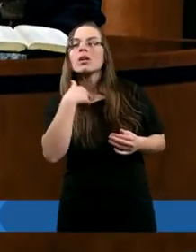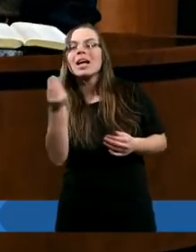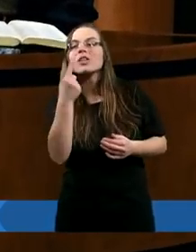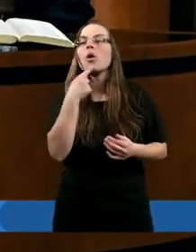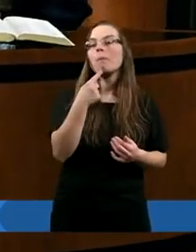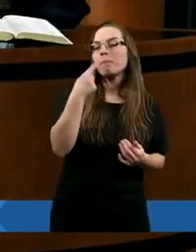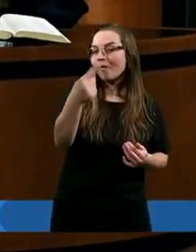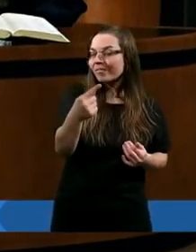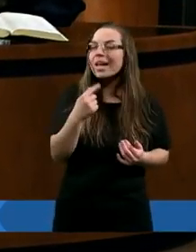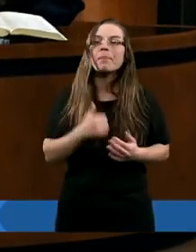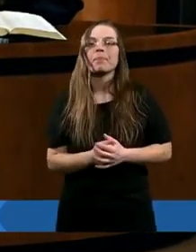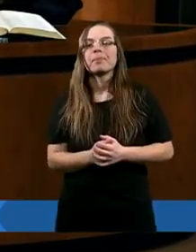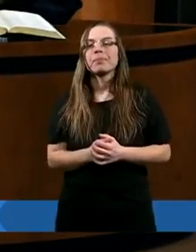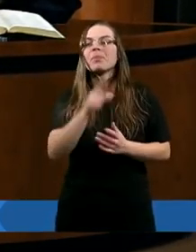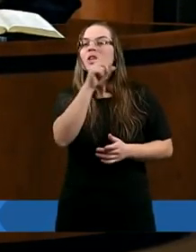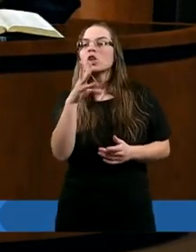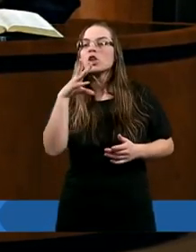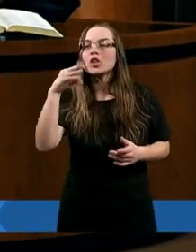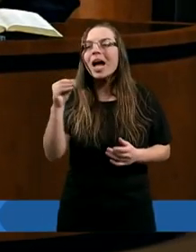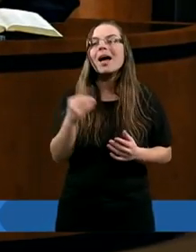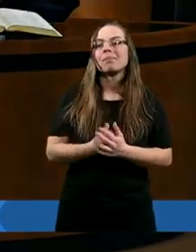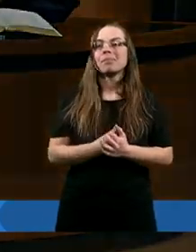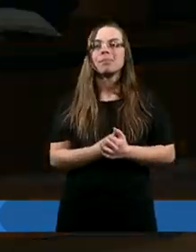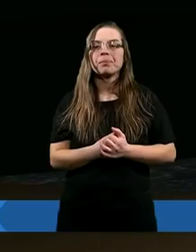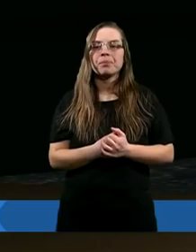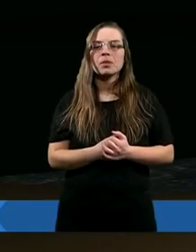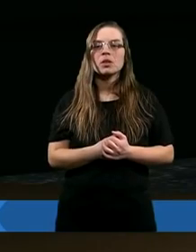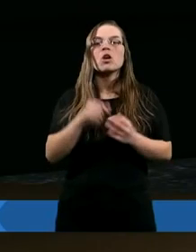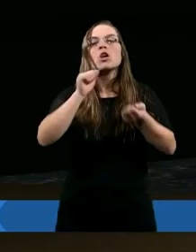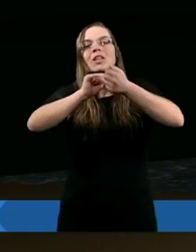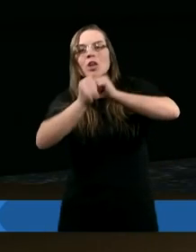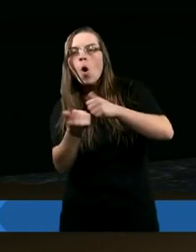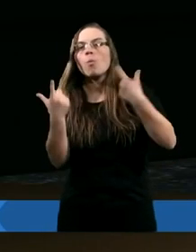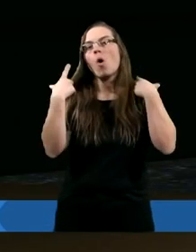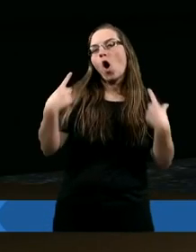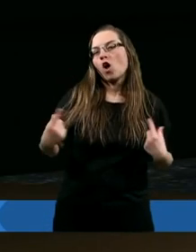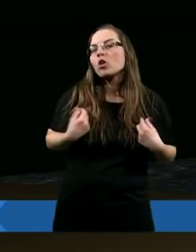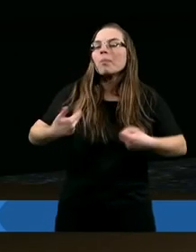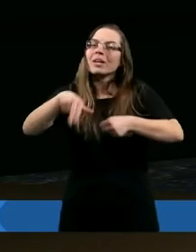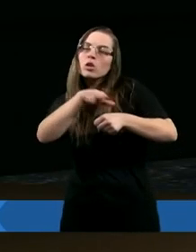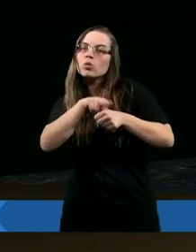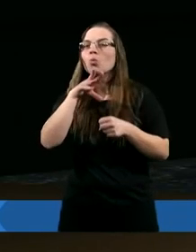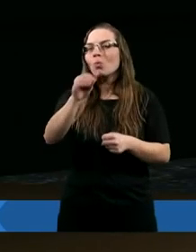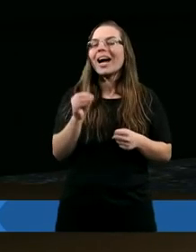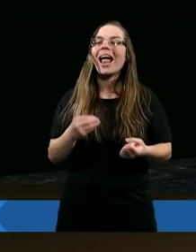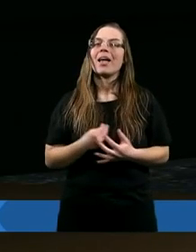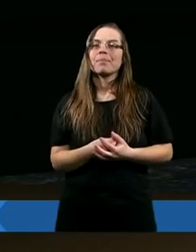ja powiem. Proszę bardzo. Że są osoby, które